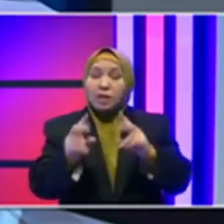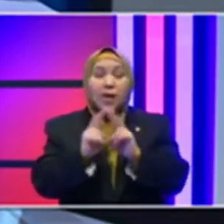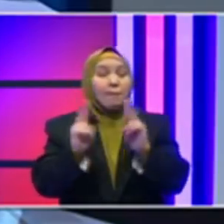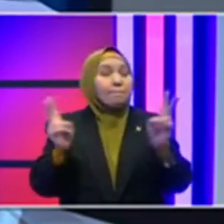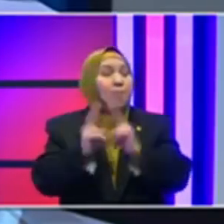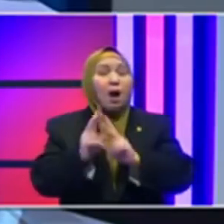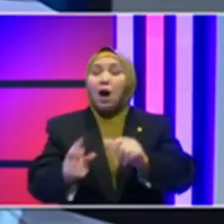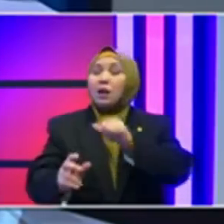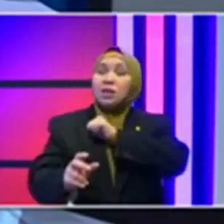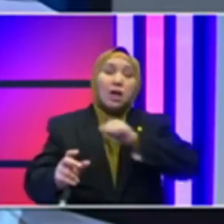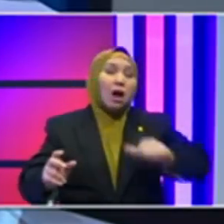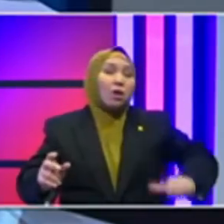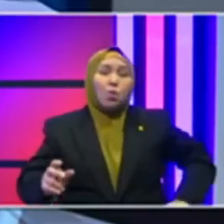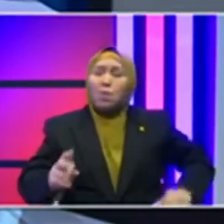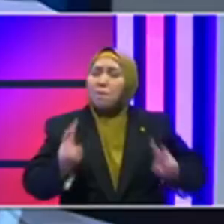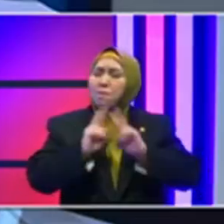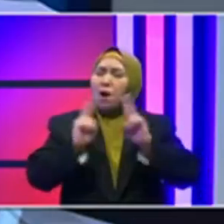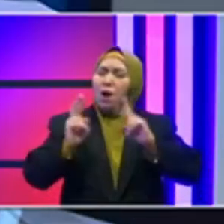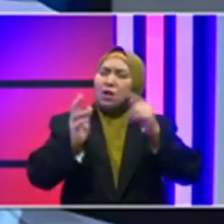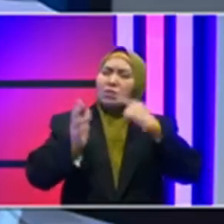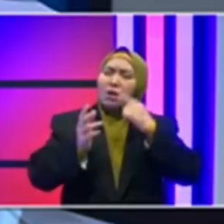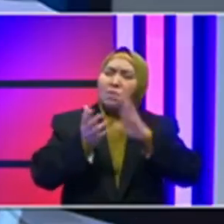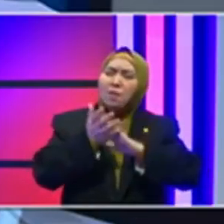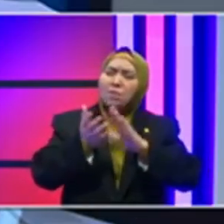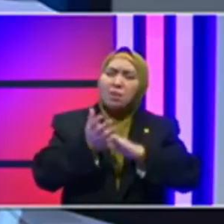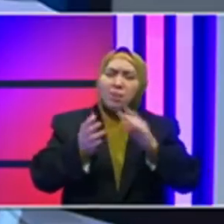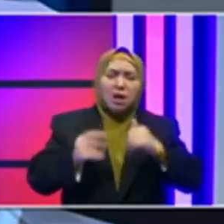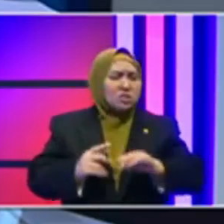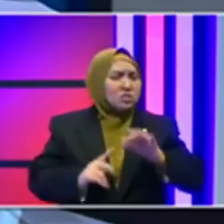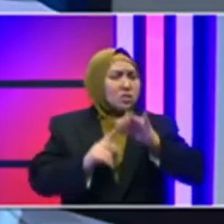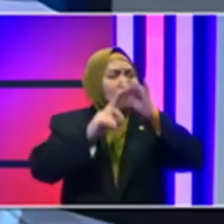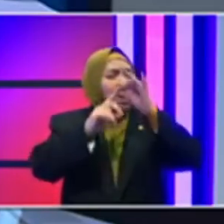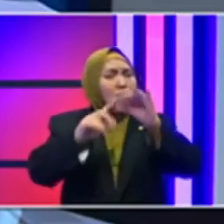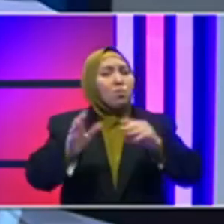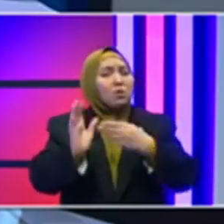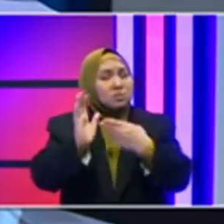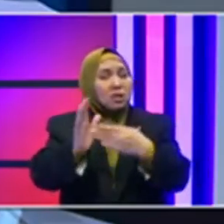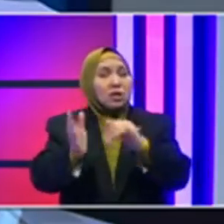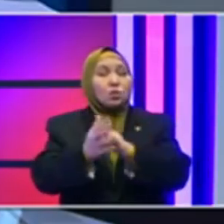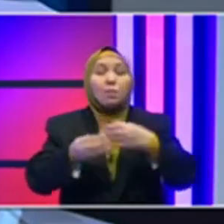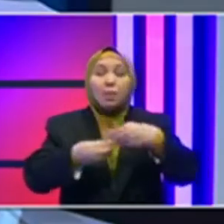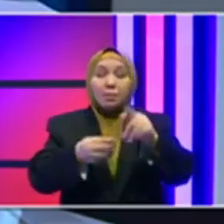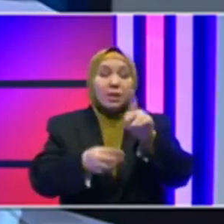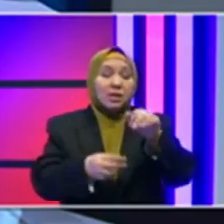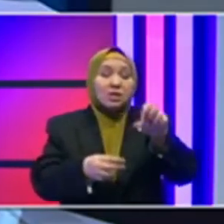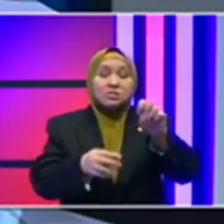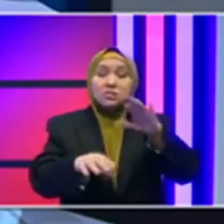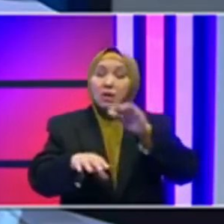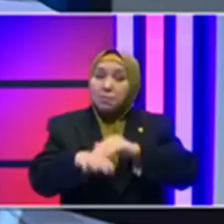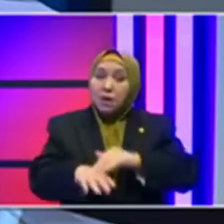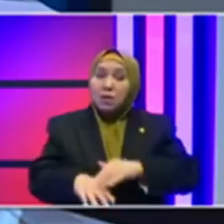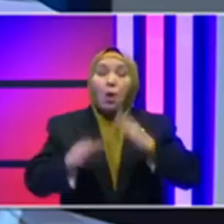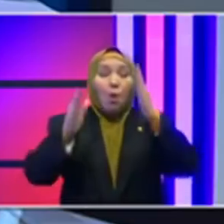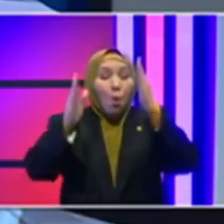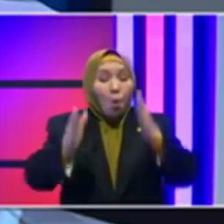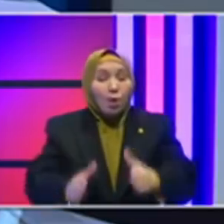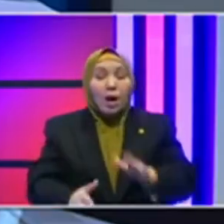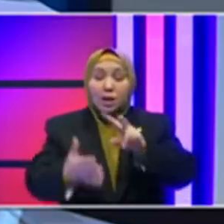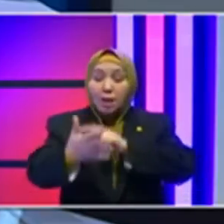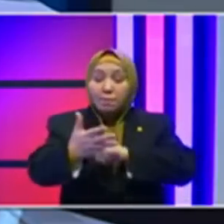paling Agung gimana keistimewaannya adalah mukjizat itu memberi kesan kepada orang yang